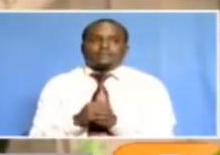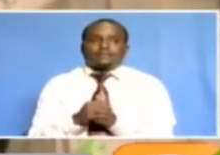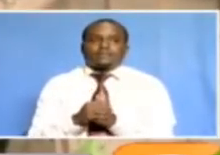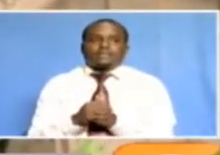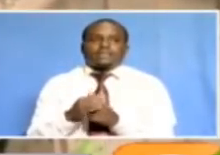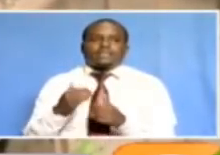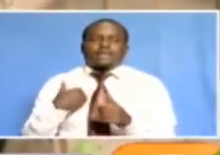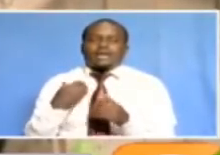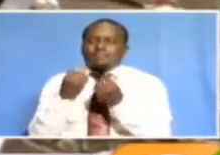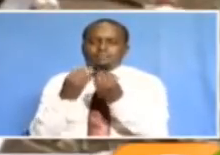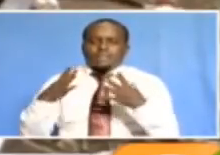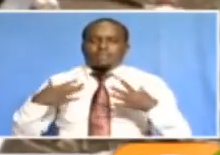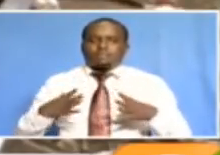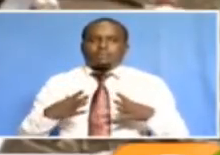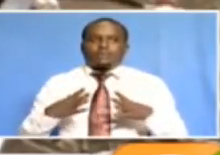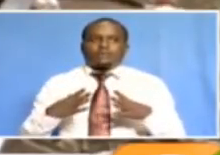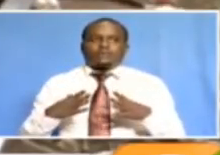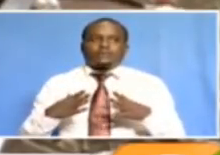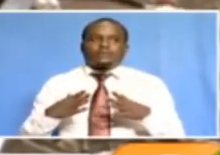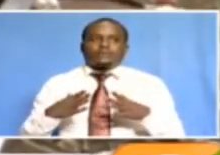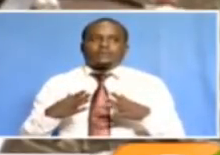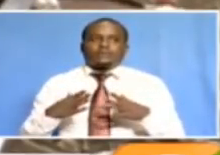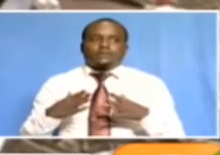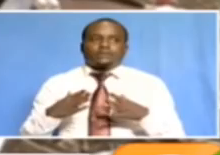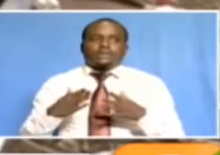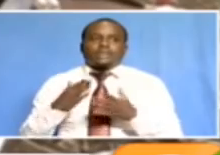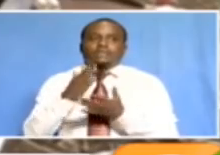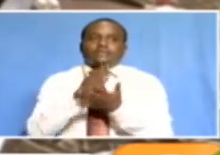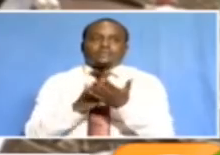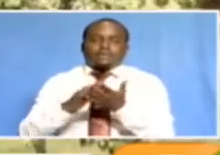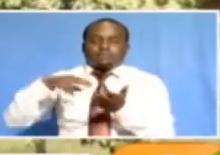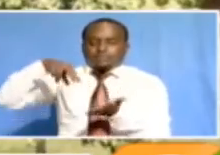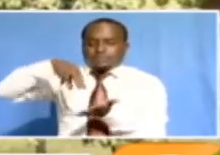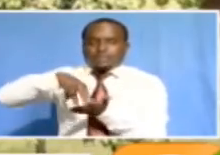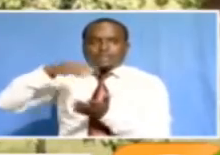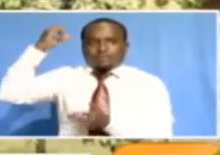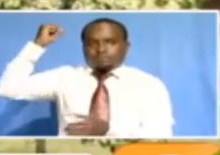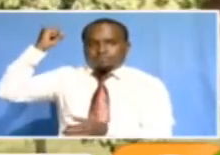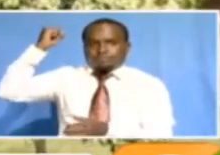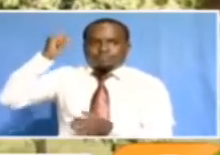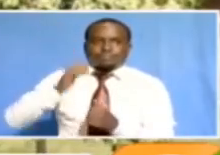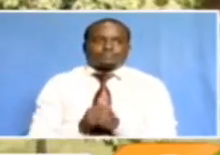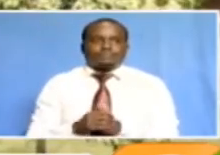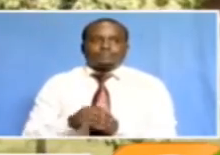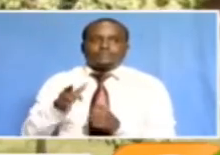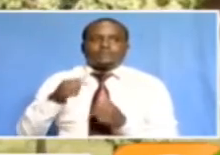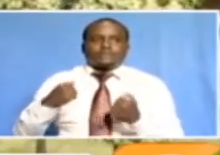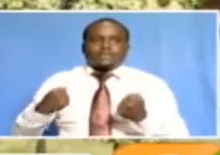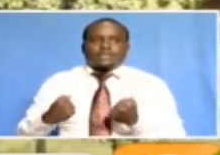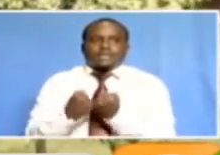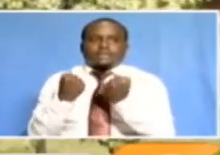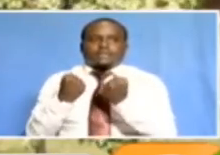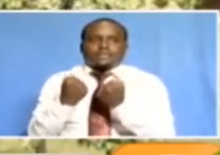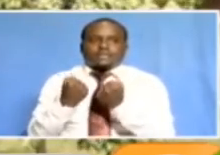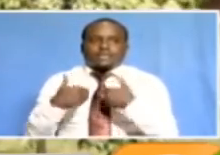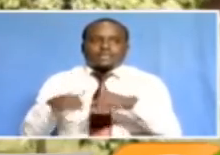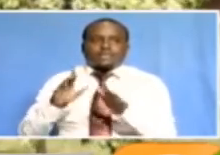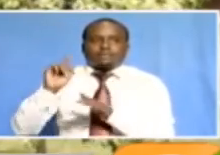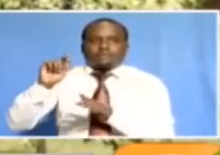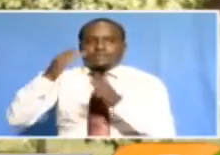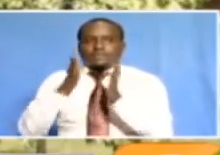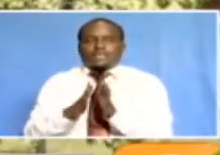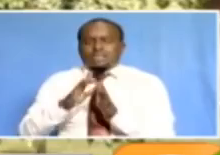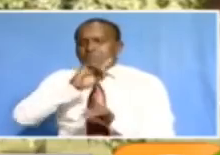lilibeba abiria wengi hadi wengine kulazimika kusimama. Ni ajali ambayo imewacha Wakenya wengi na